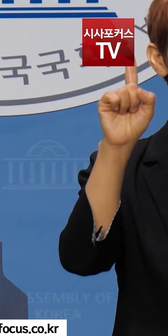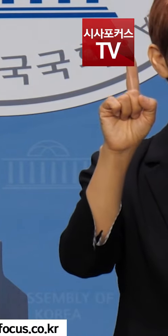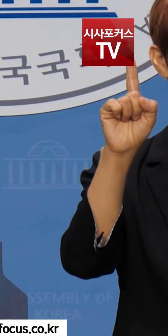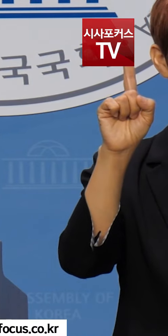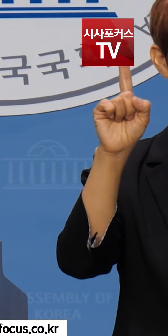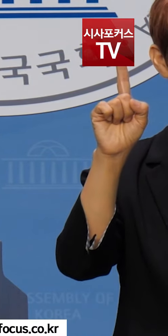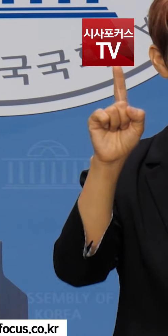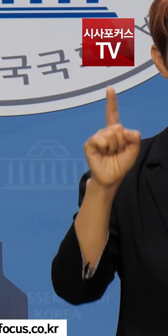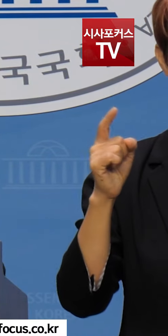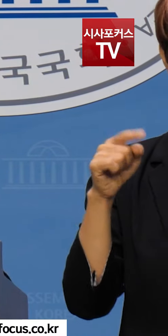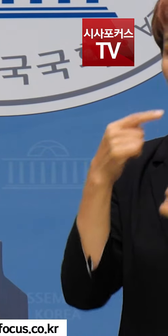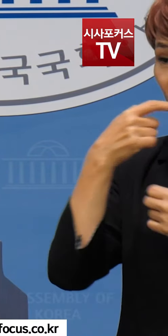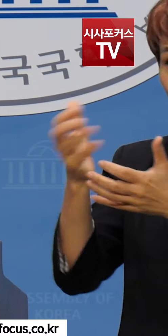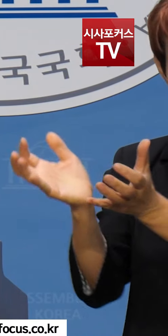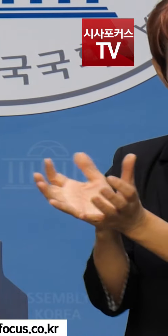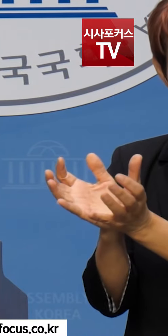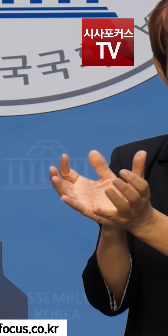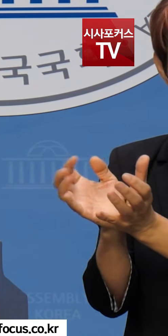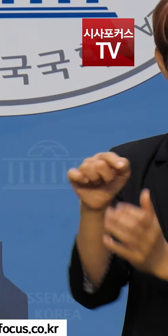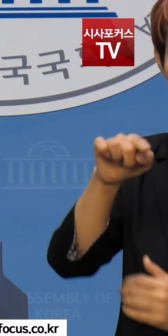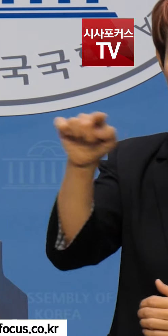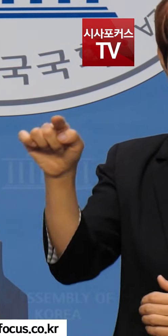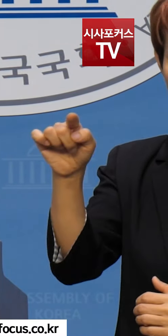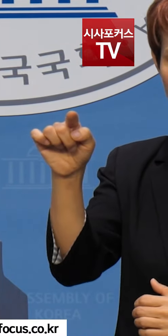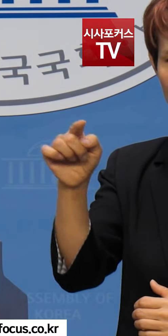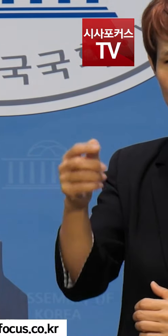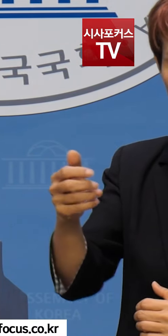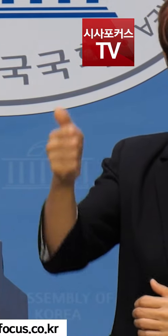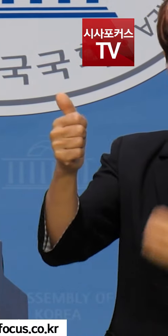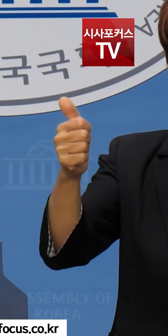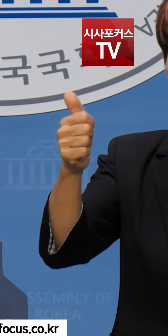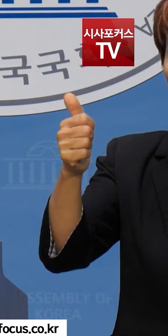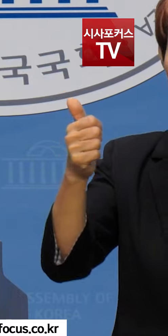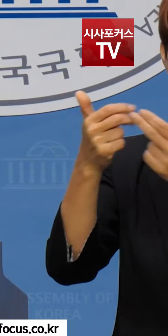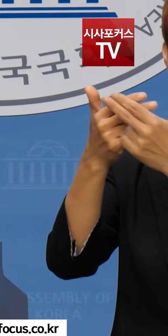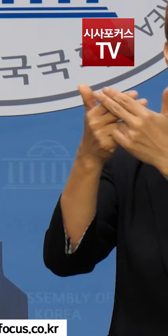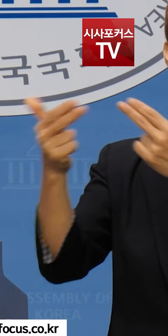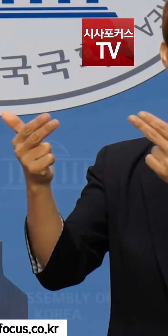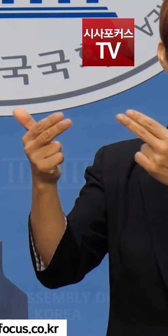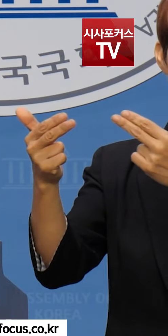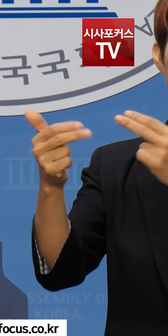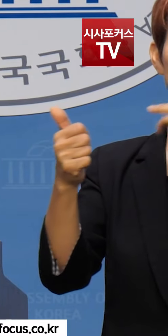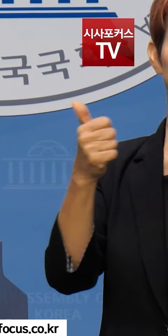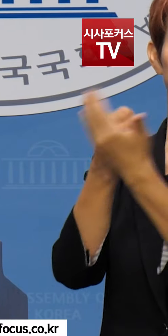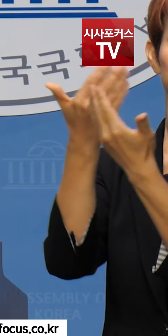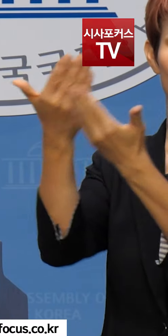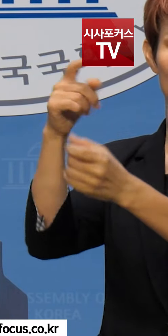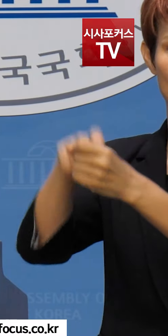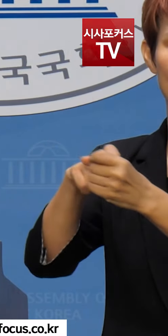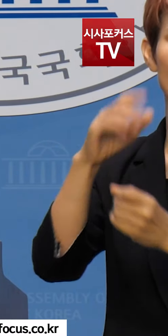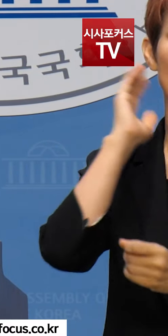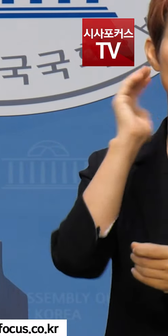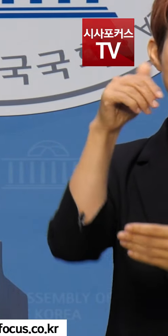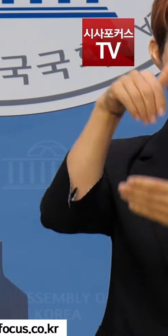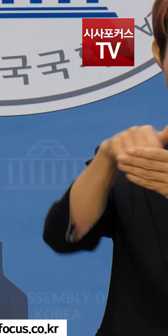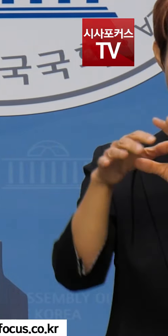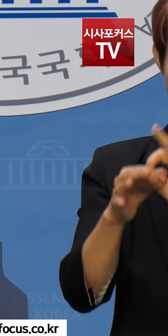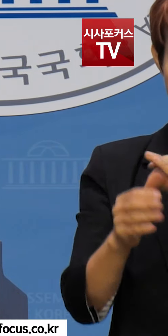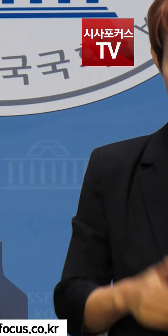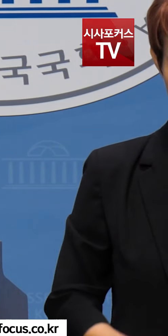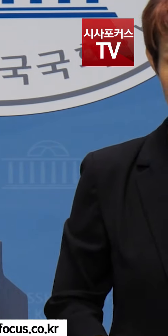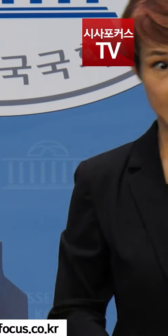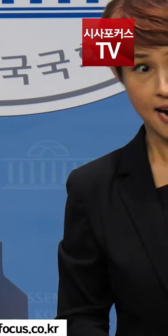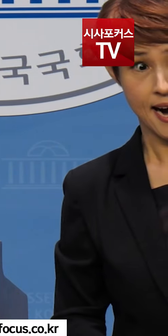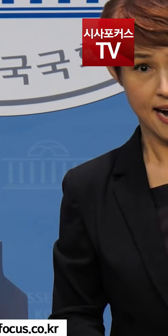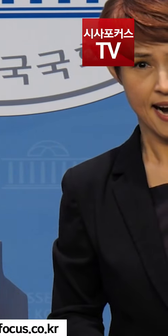하나입니다. 민주당은 그들만의 절대 존엄 이재명 전 대표의 대권과도에 장애물이